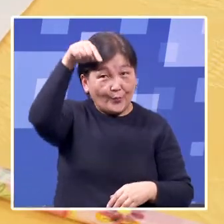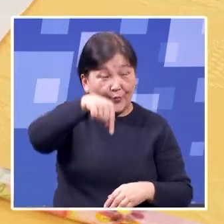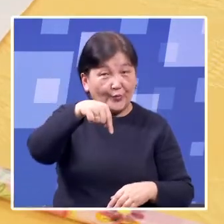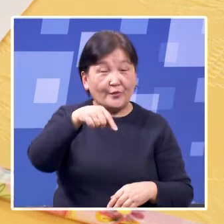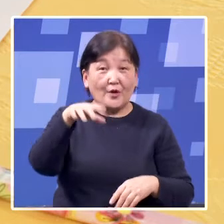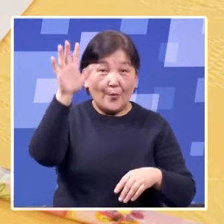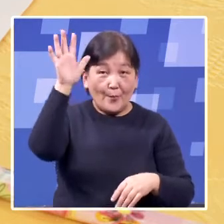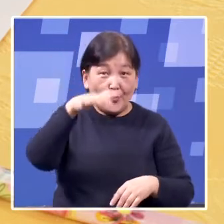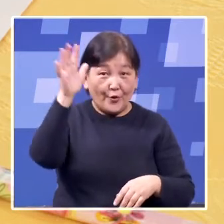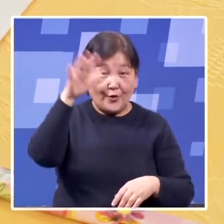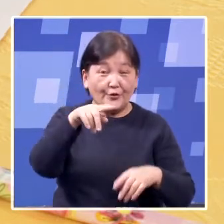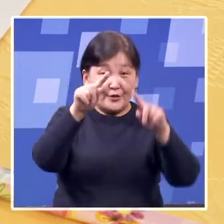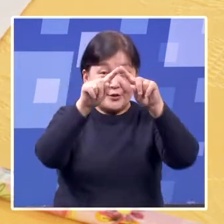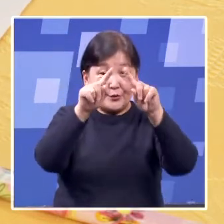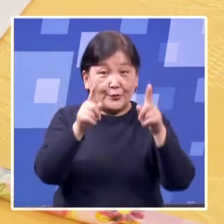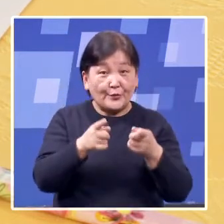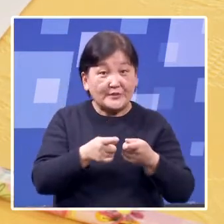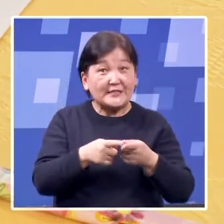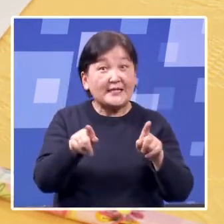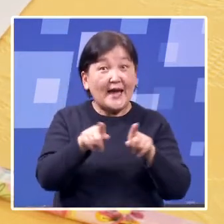хэсгээс усны тусал